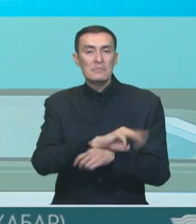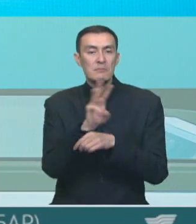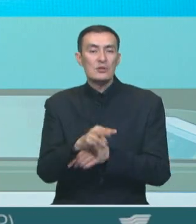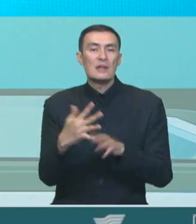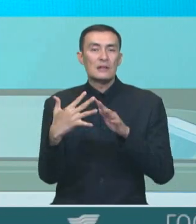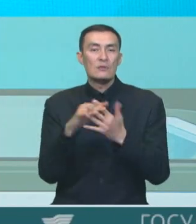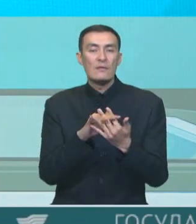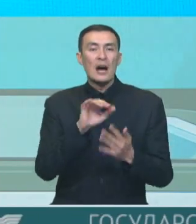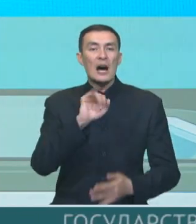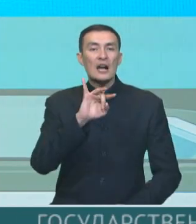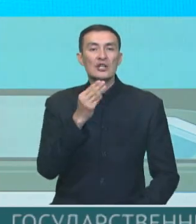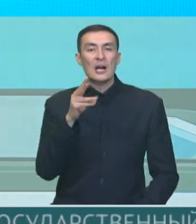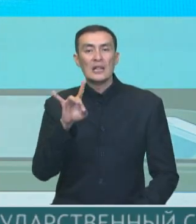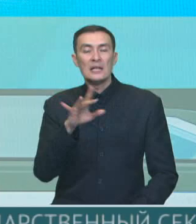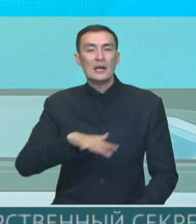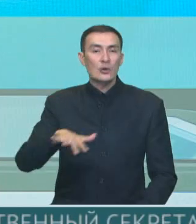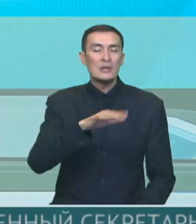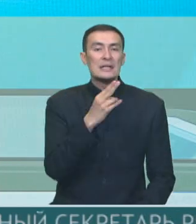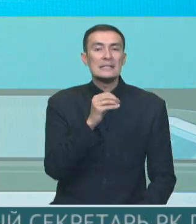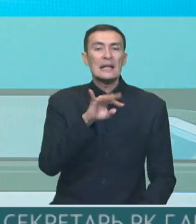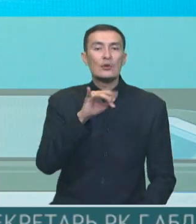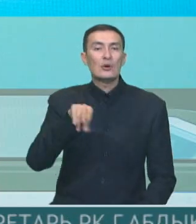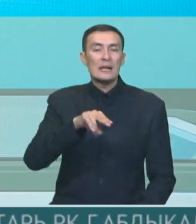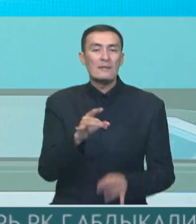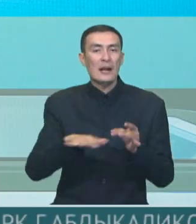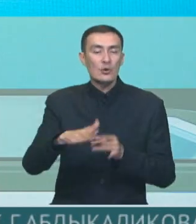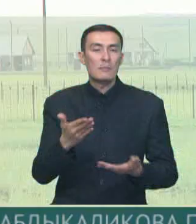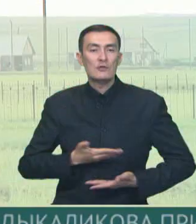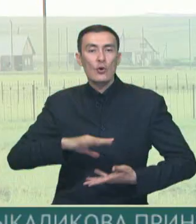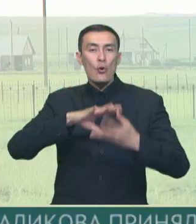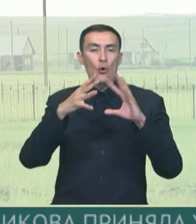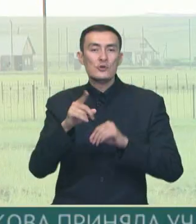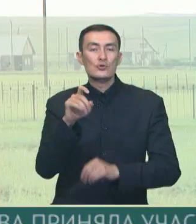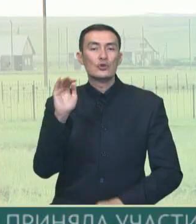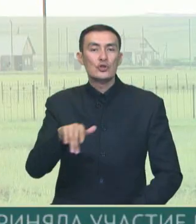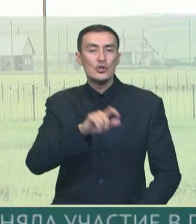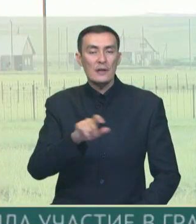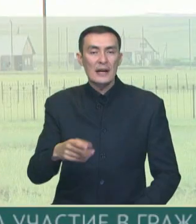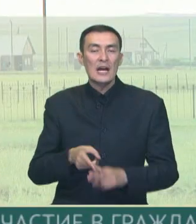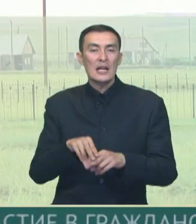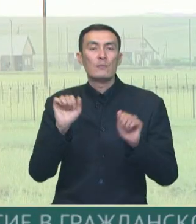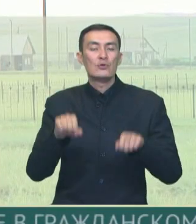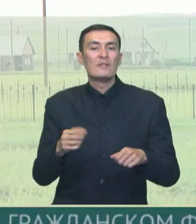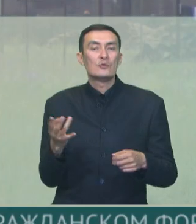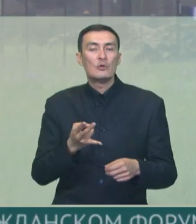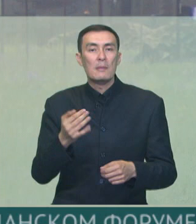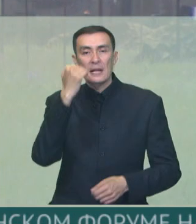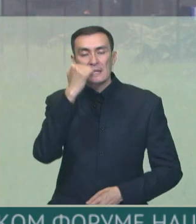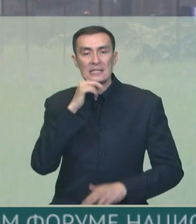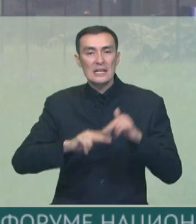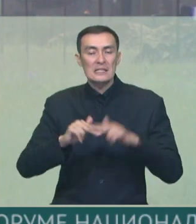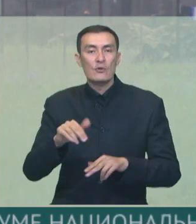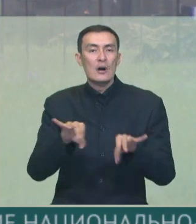населенные пункты Аршалынского и Целиноградского районов, где проживают около 100 тысяч человек. Это станет возможным благодаря